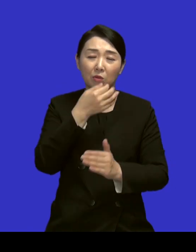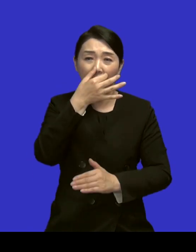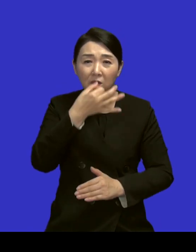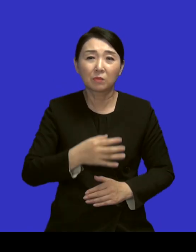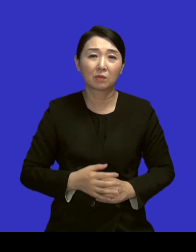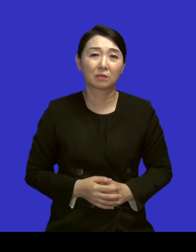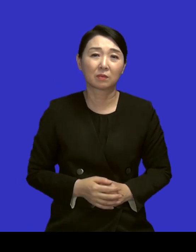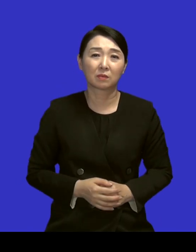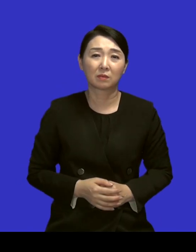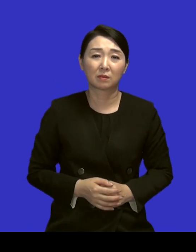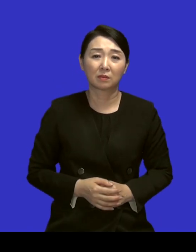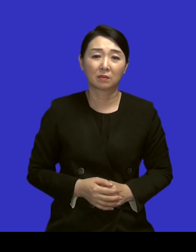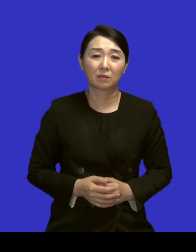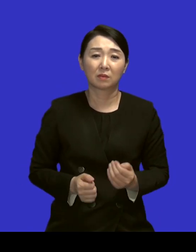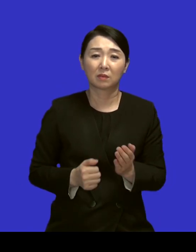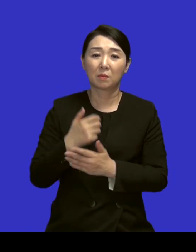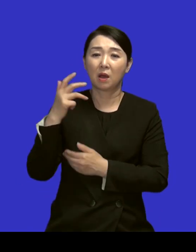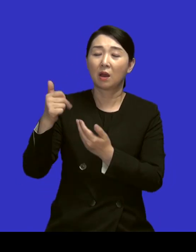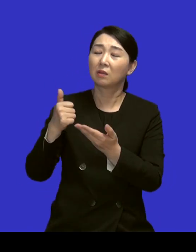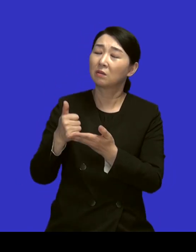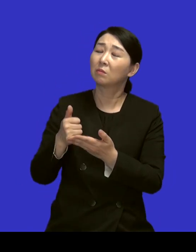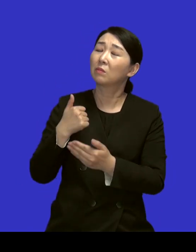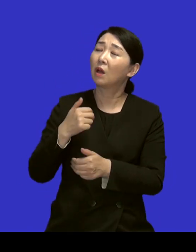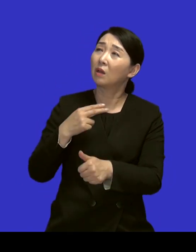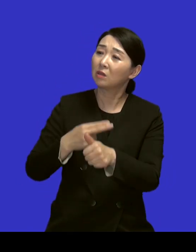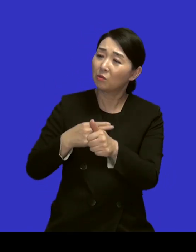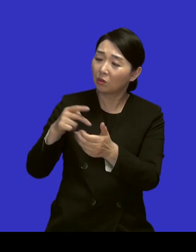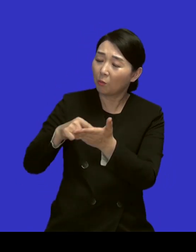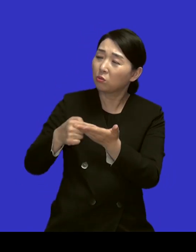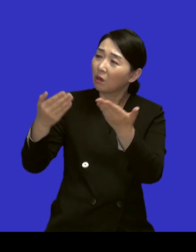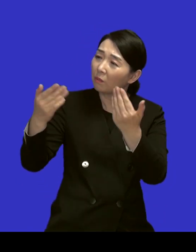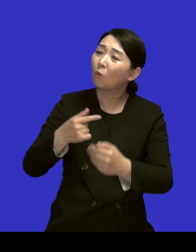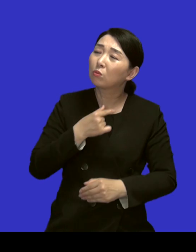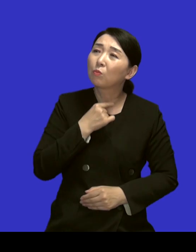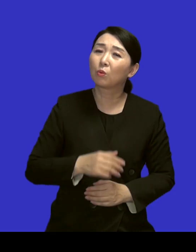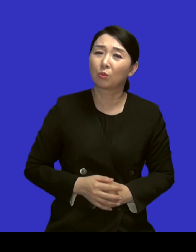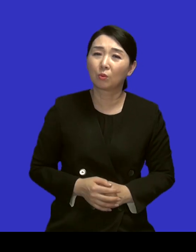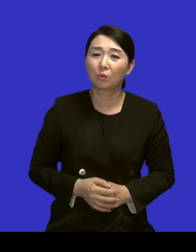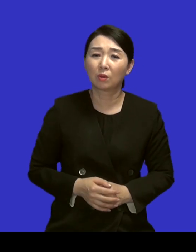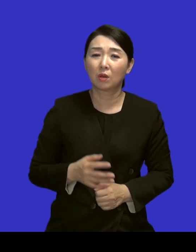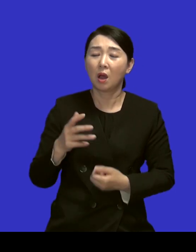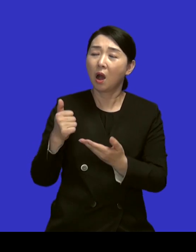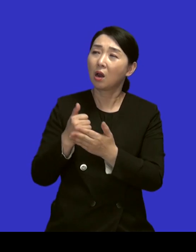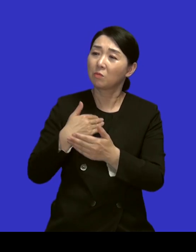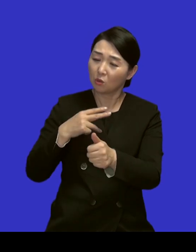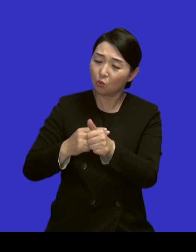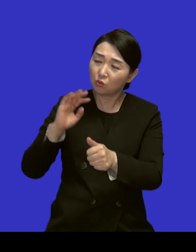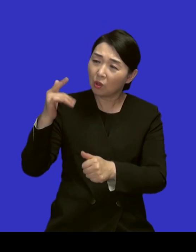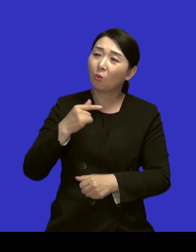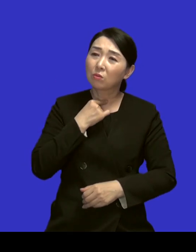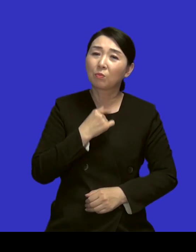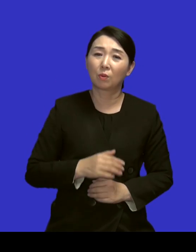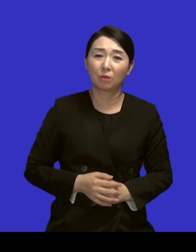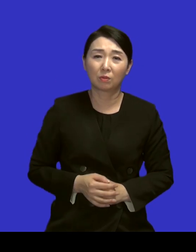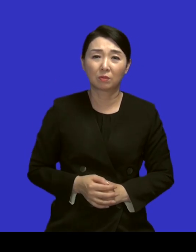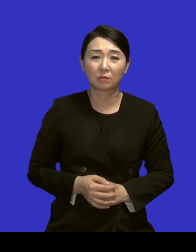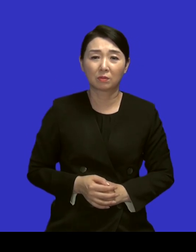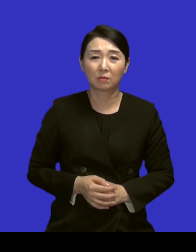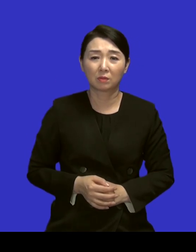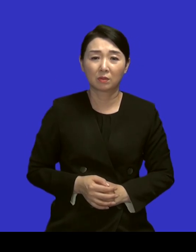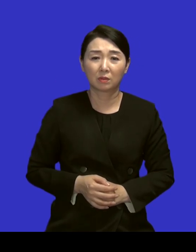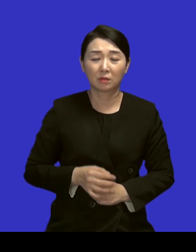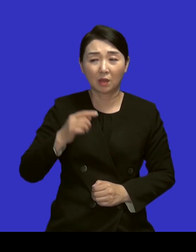힘들다 보니까 하나님 앞에 아니 저 이 힘듦을 보상받아야 돼요. 전 반드시 교수 될 거예요. 네. 하면서 이제 박사학위를